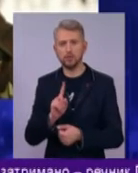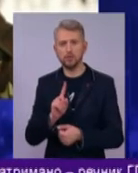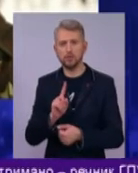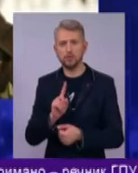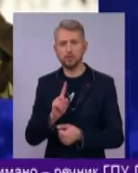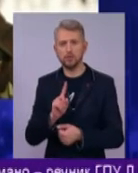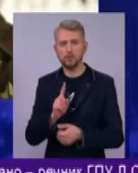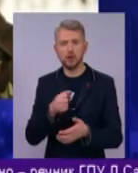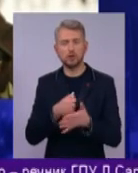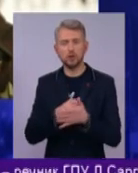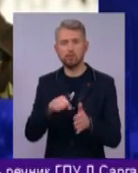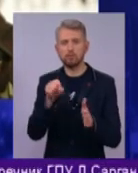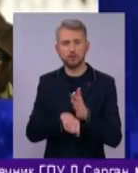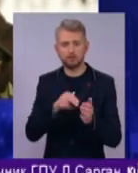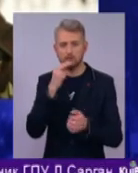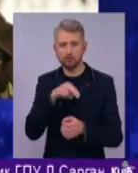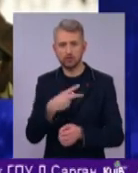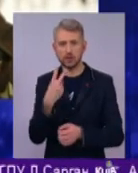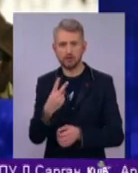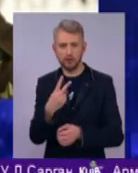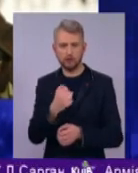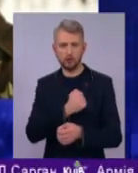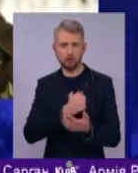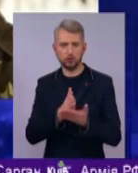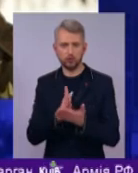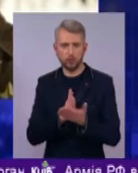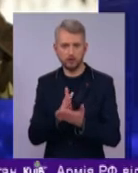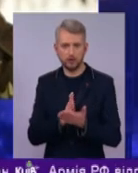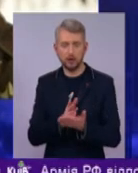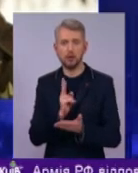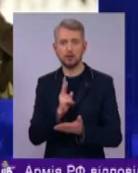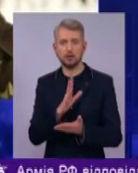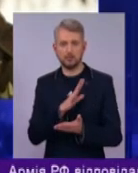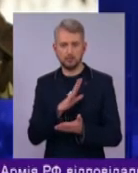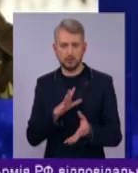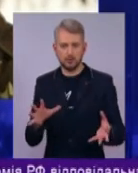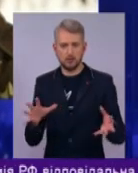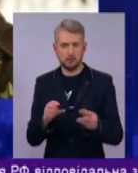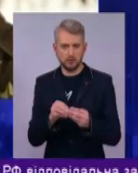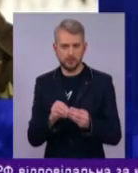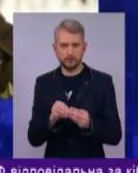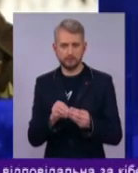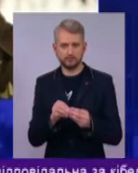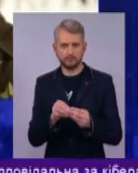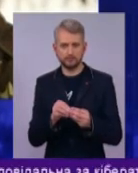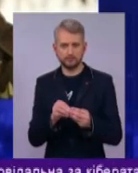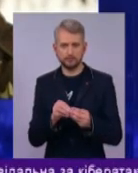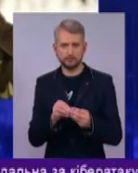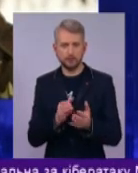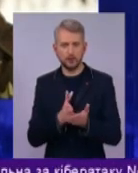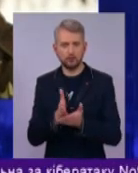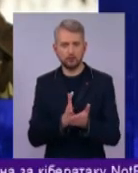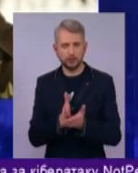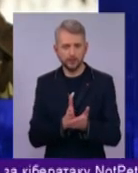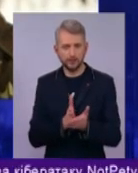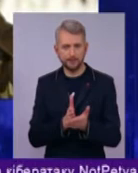до вбивства причетні два військовослужбовці, які проходили разом із загиблими